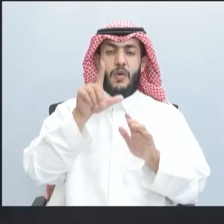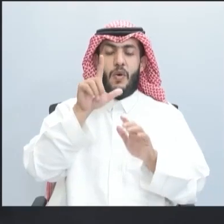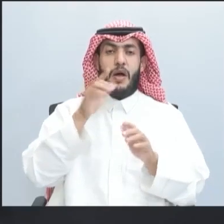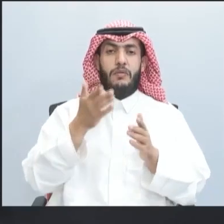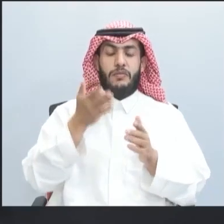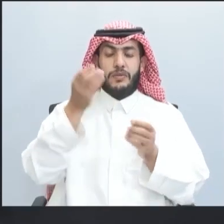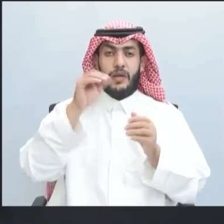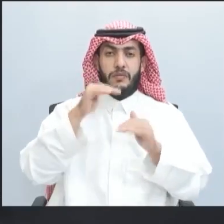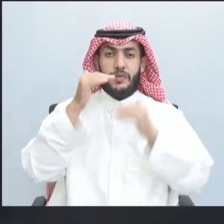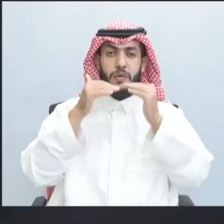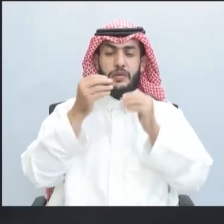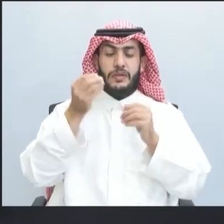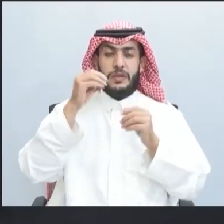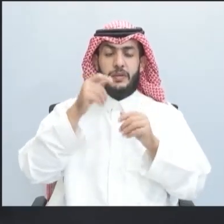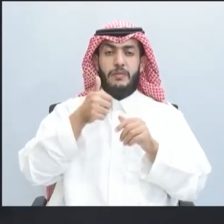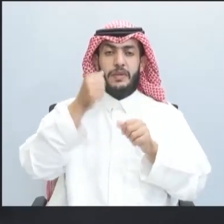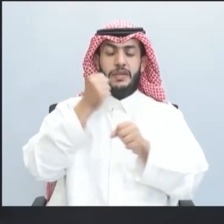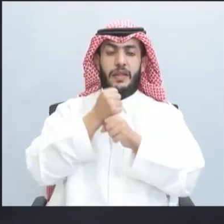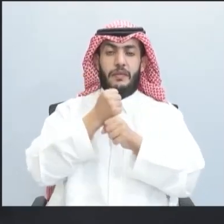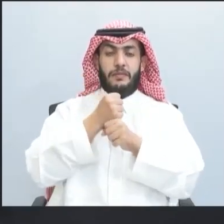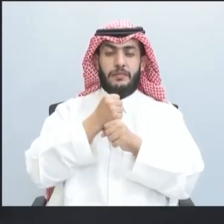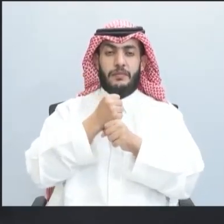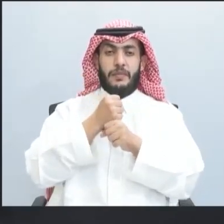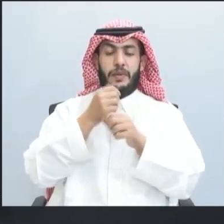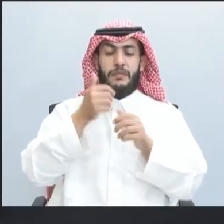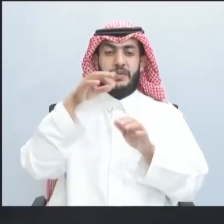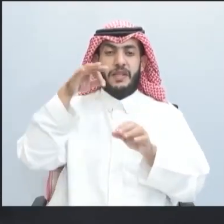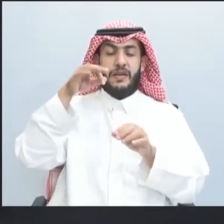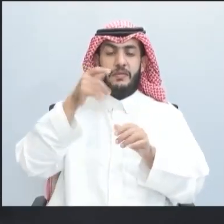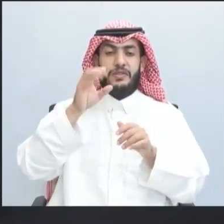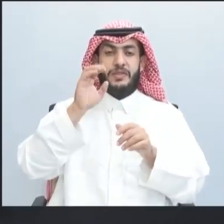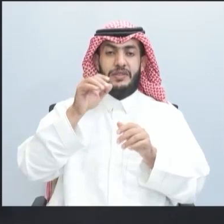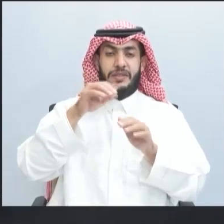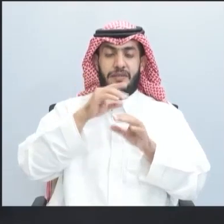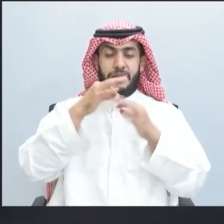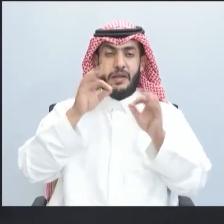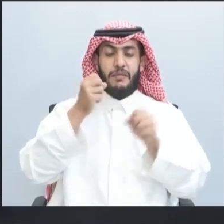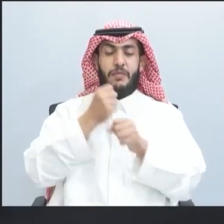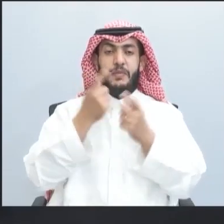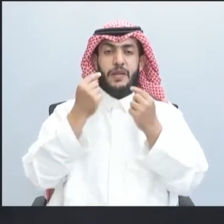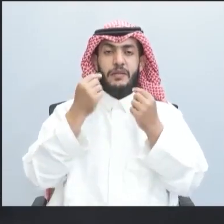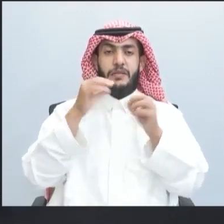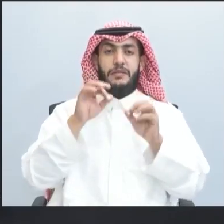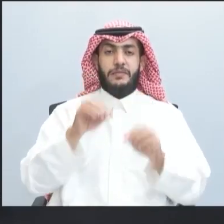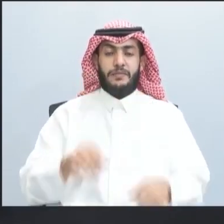عاليه المستى المستوى يتم استخدامها لجعل صفحات الاتش تي ام ال اكثر فاعليه